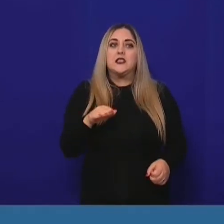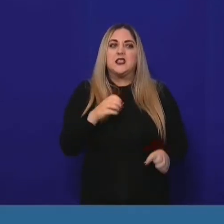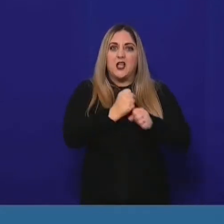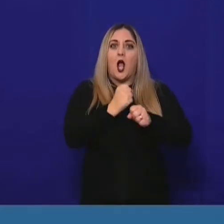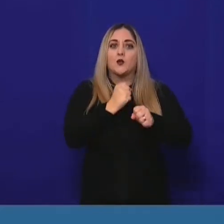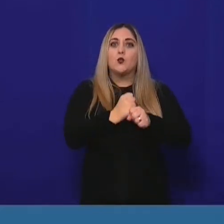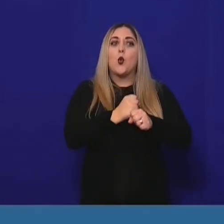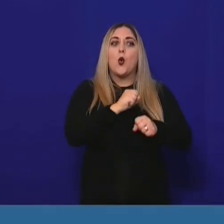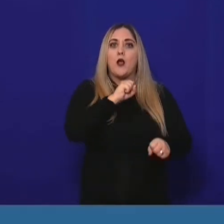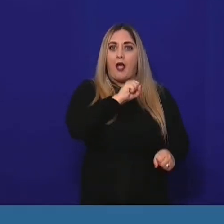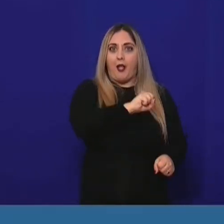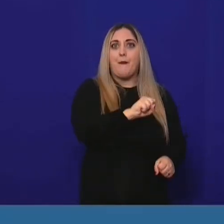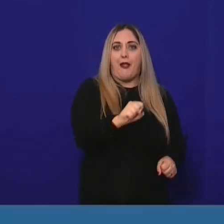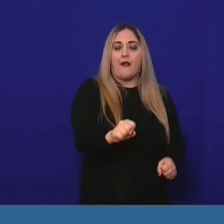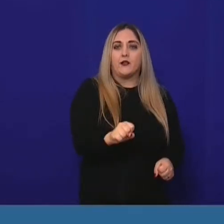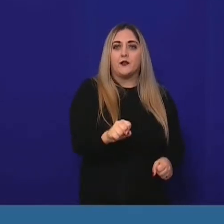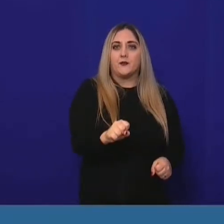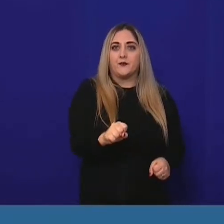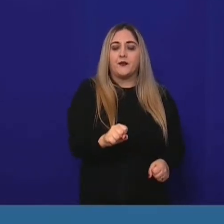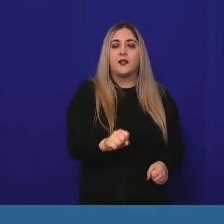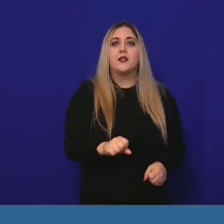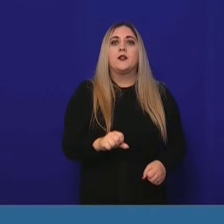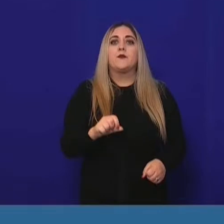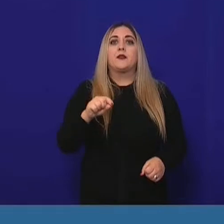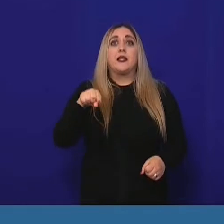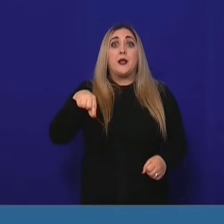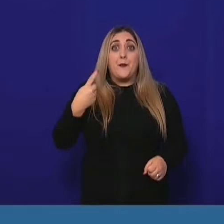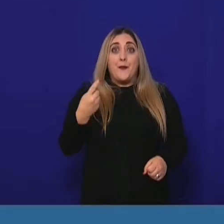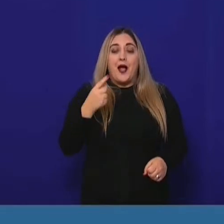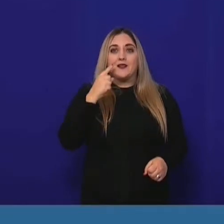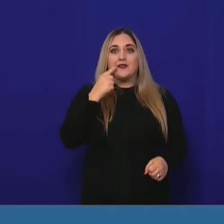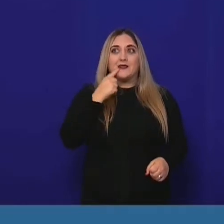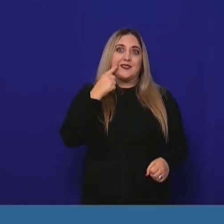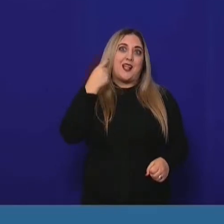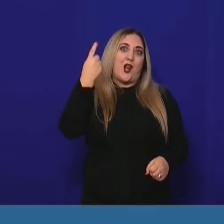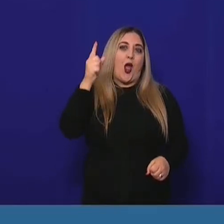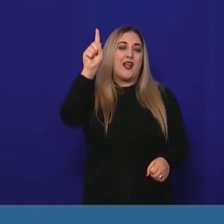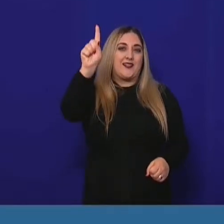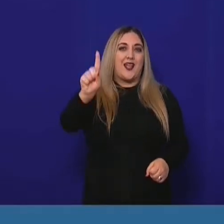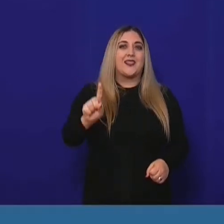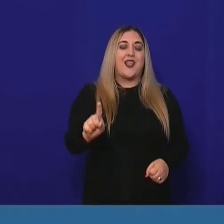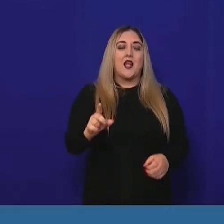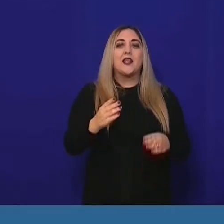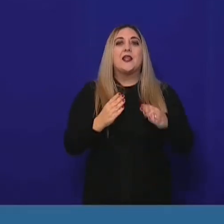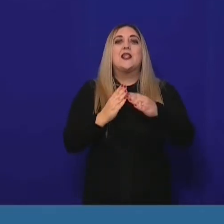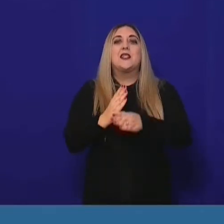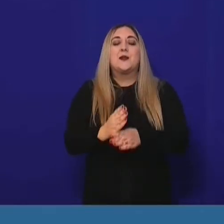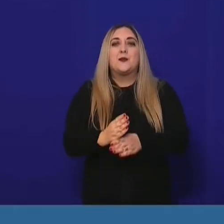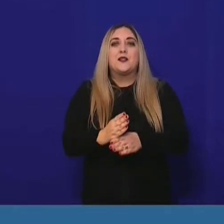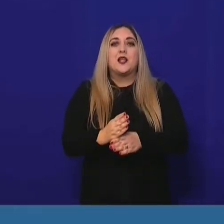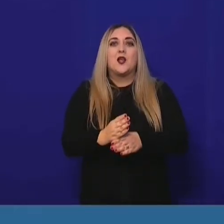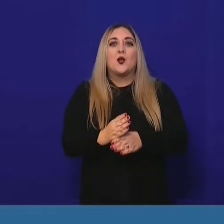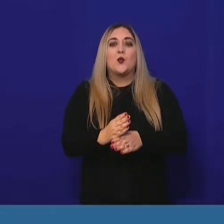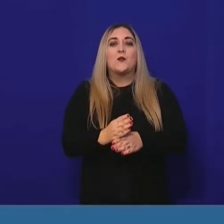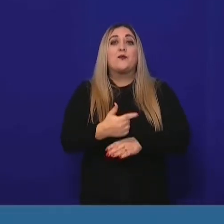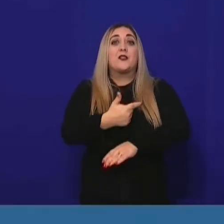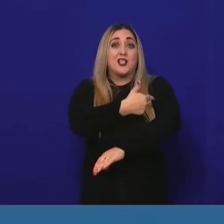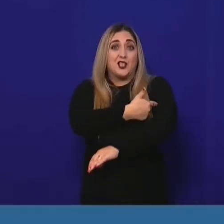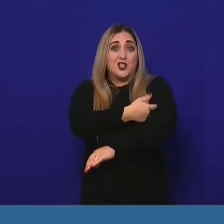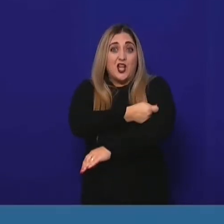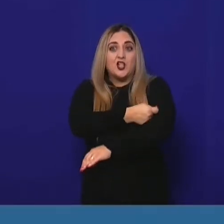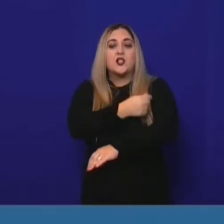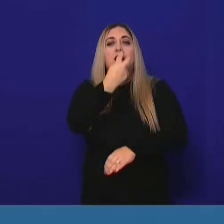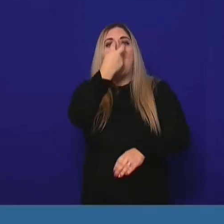id-djar tal-anzjani. U mbagħad propju minn sena d-dieħla minn Jannar nkun nistgħu propju nibdew ukoll nibatu għal